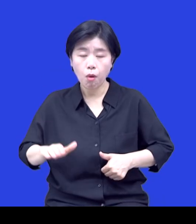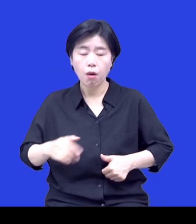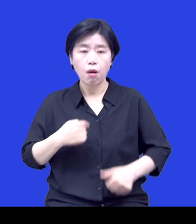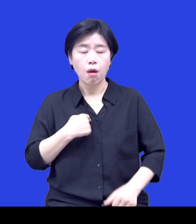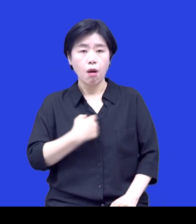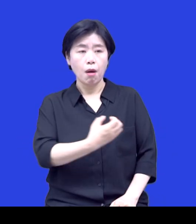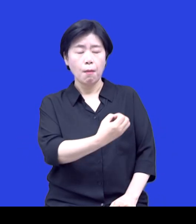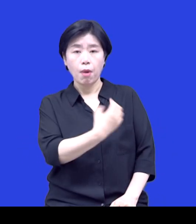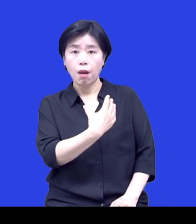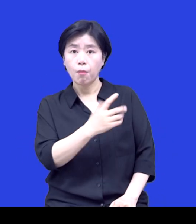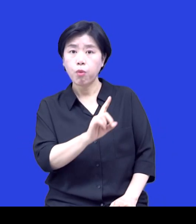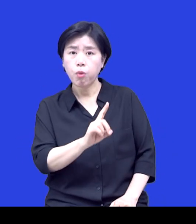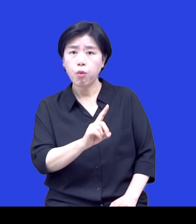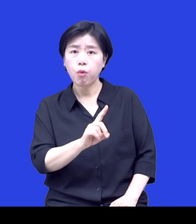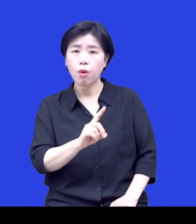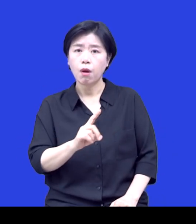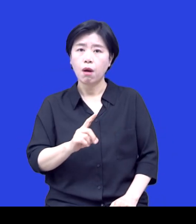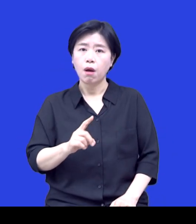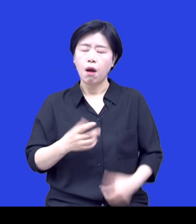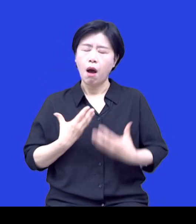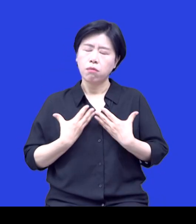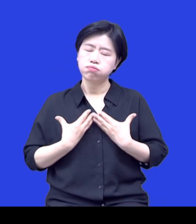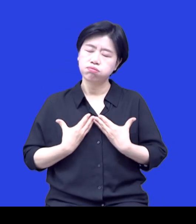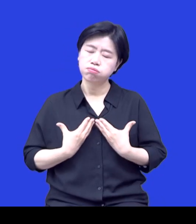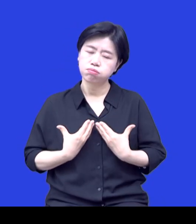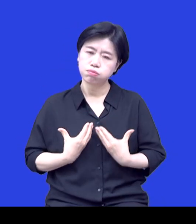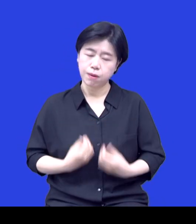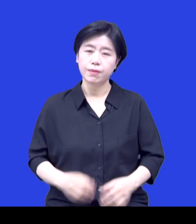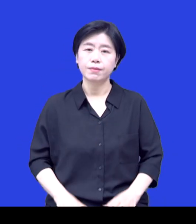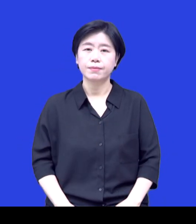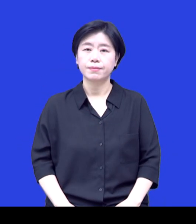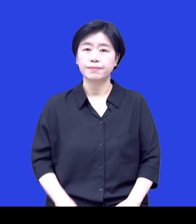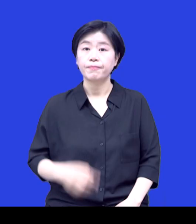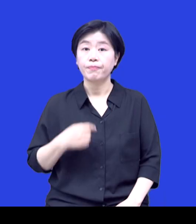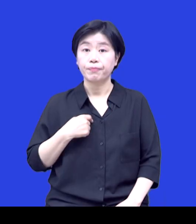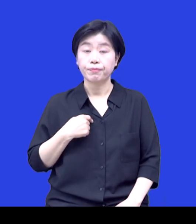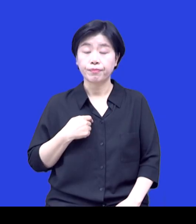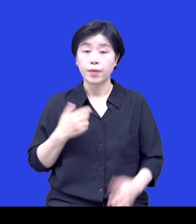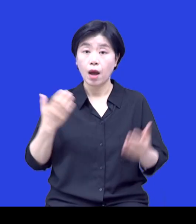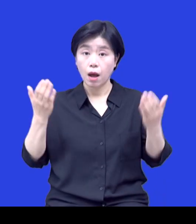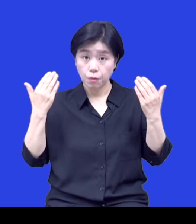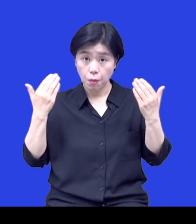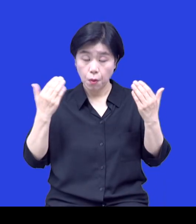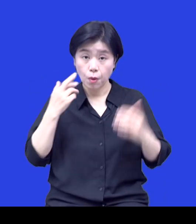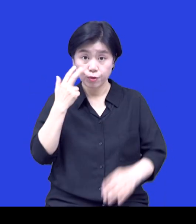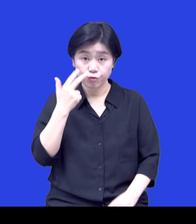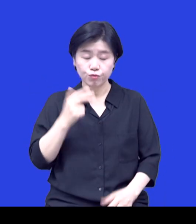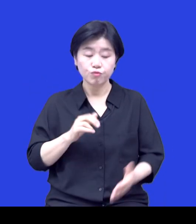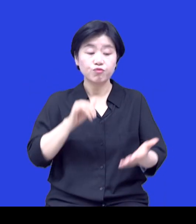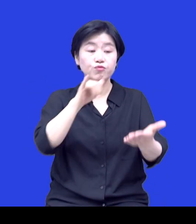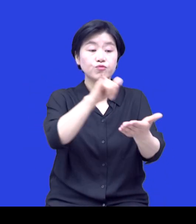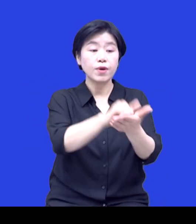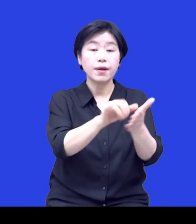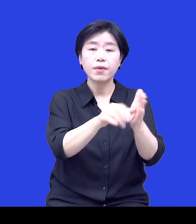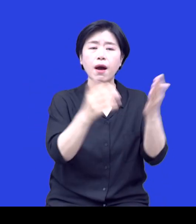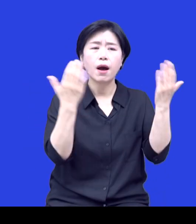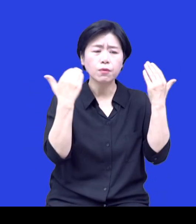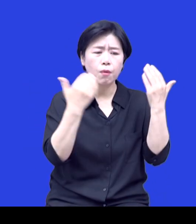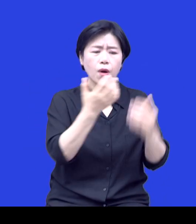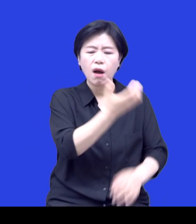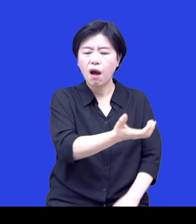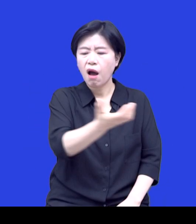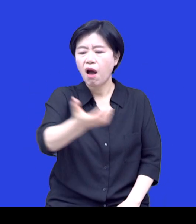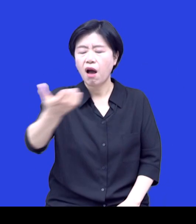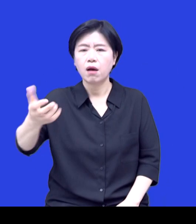걸렸어요. 그랬는데 제가 이제 학교를 미국 가서 5번을 전학을 했어요. 중학교, 고등학교 때. 아버님이 목회가